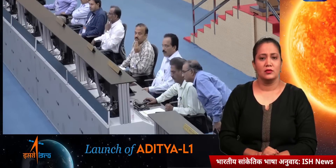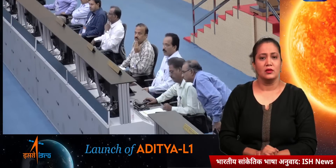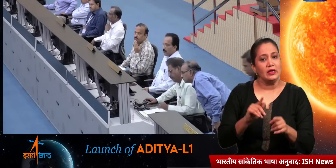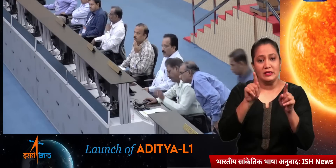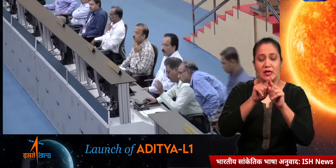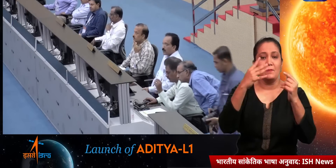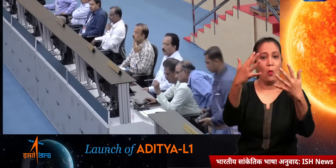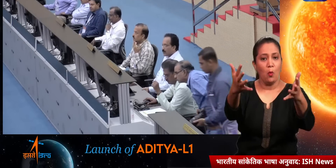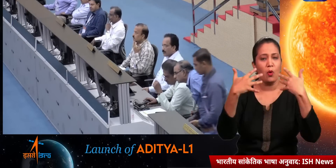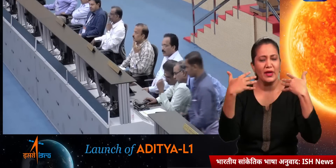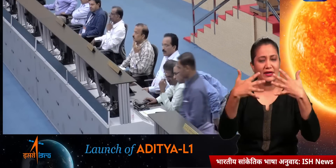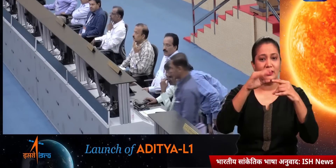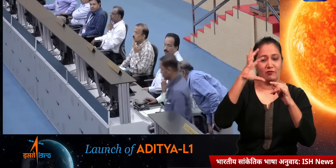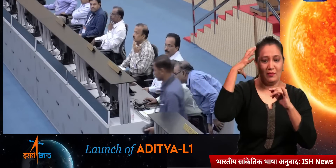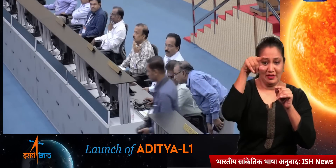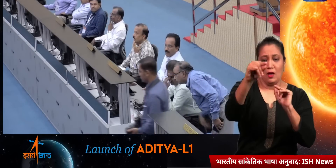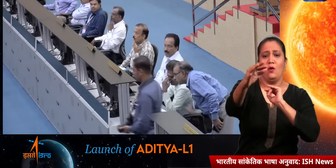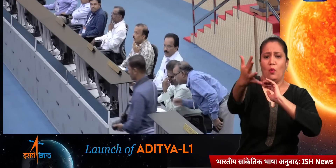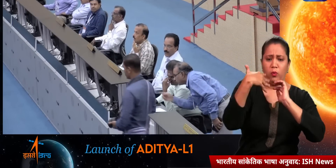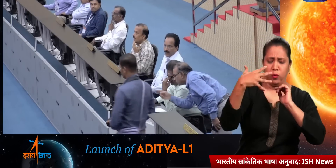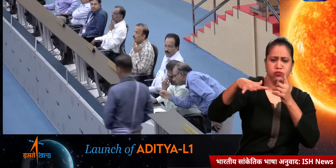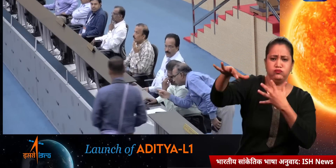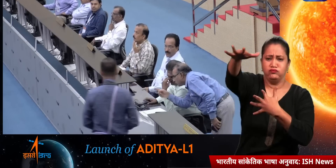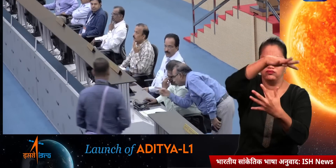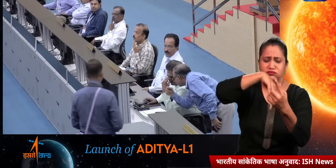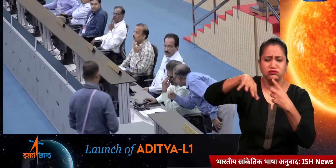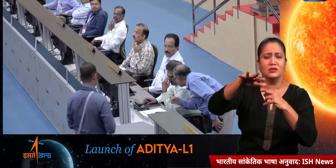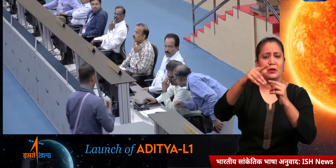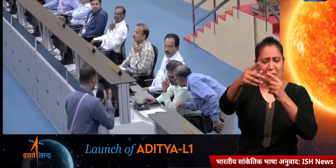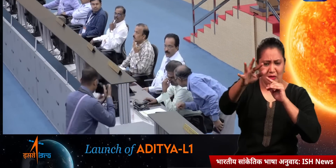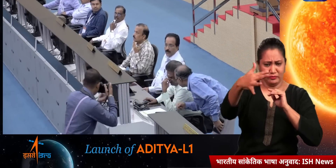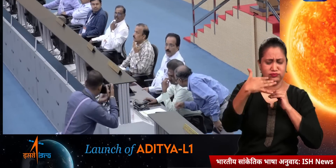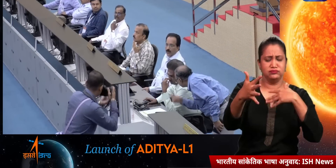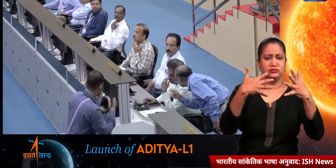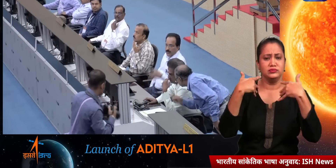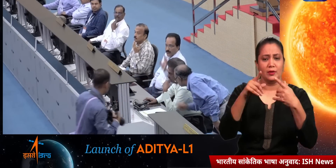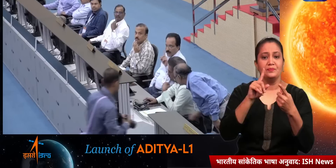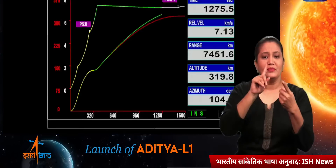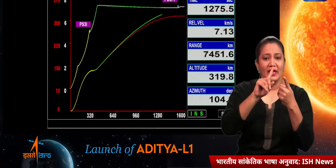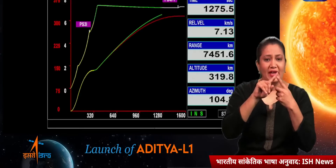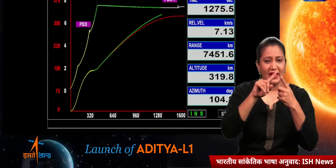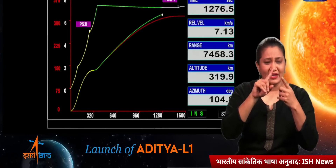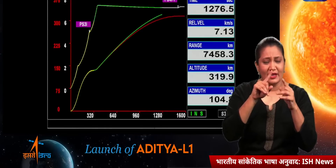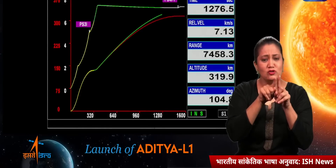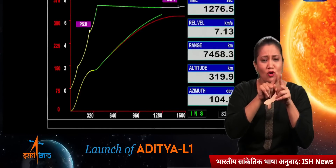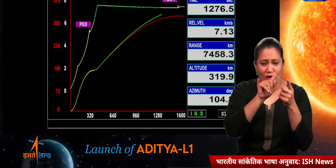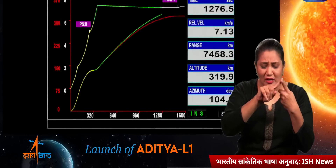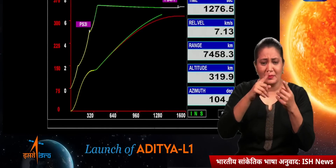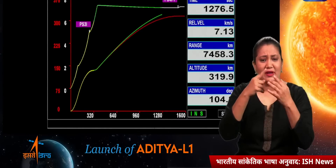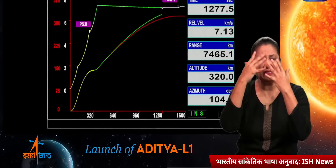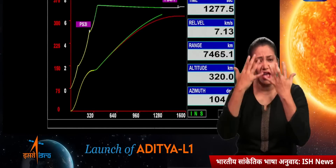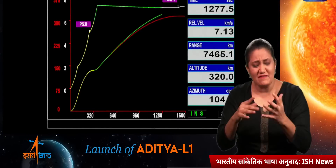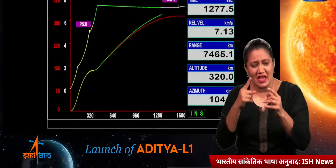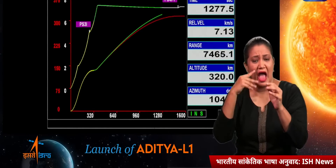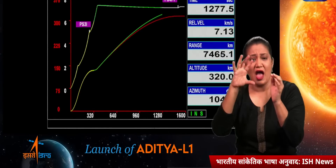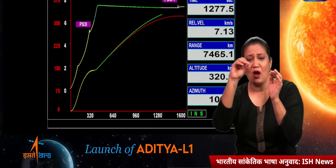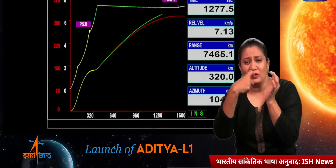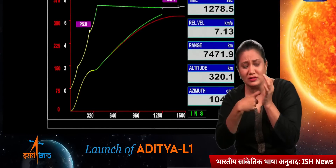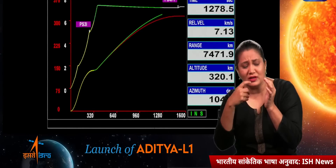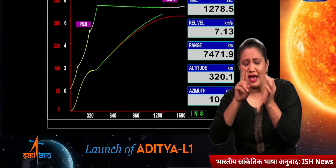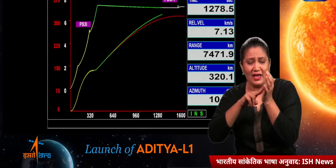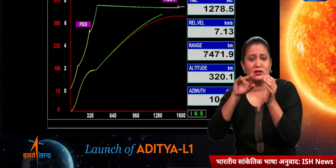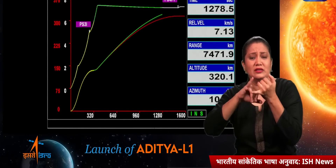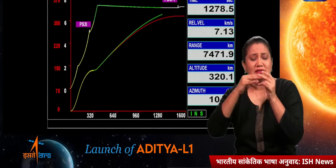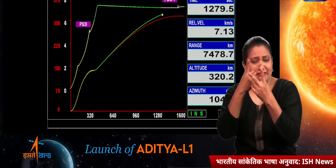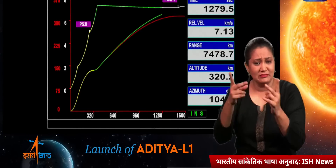पवन में उपस्थित कणों में इलेक्ट्रॉन और भारी आयंस की दिशा के साथ विश्लेषण करने के लिए इसे बनाया गया